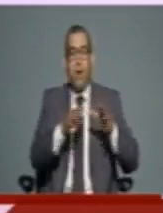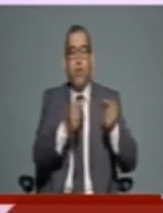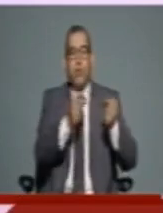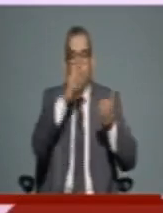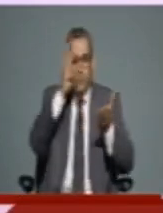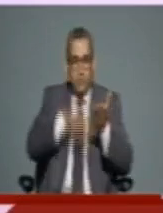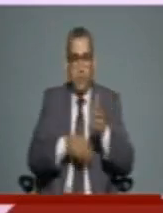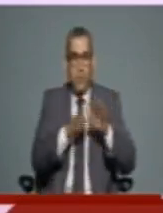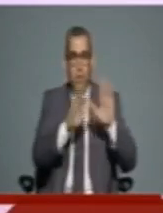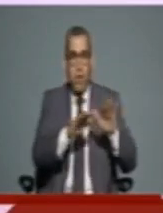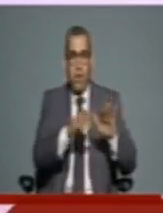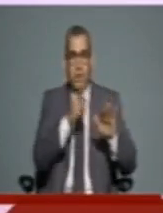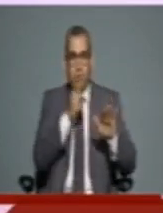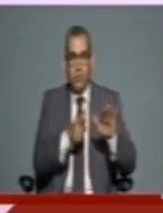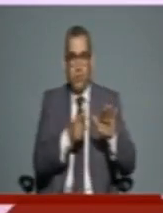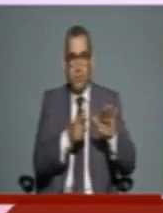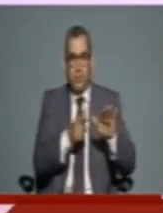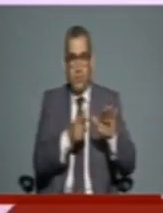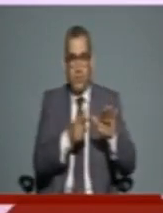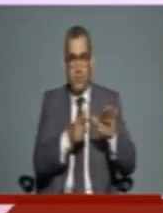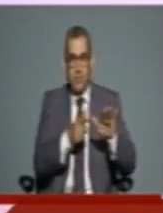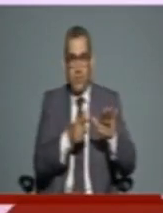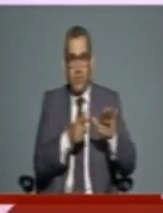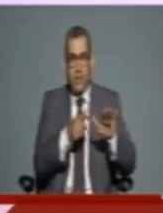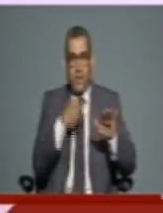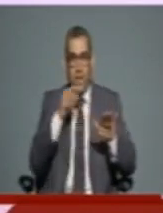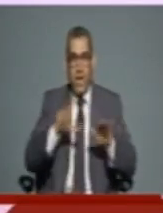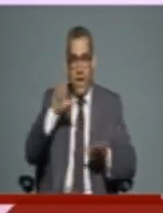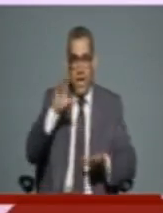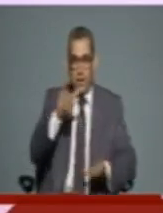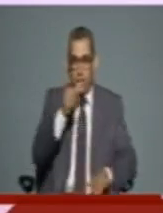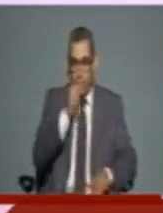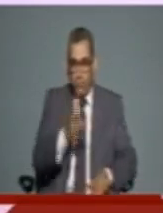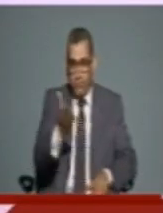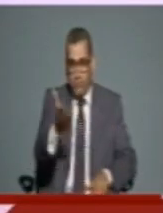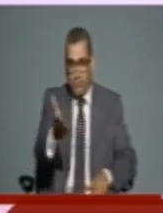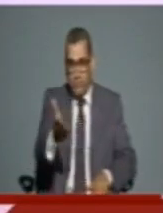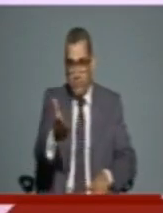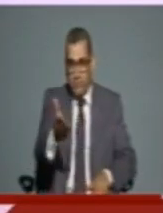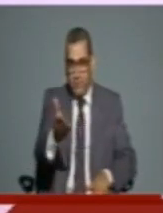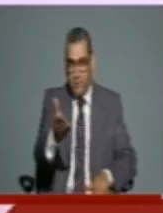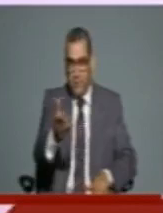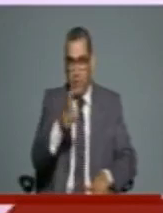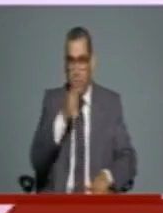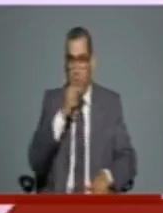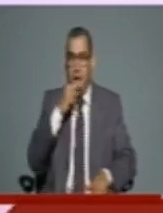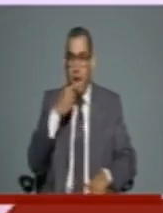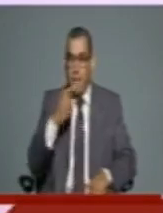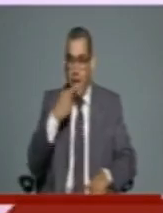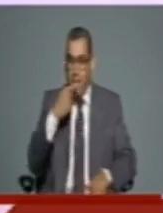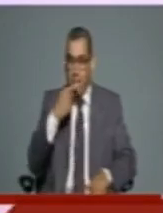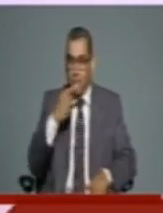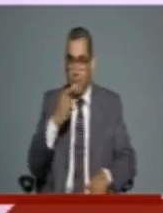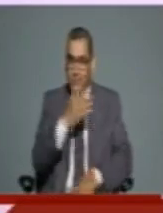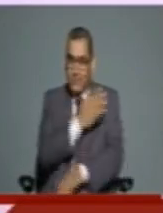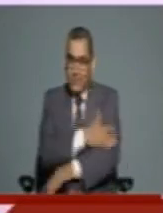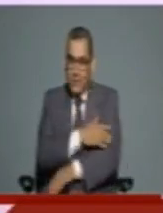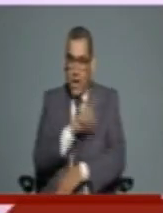كذا. فخامه الرئيس تكرم، وهذا ليست كلمه لمجامله،